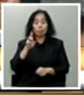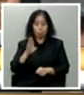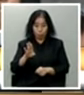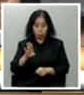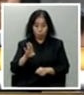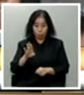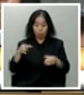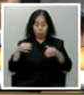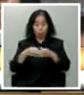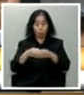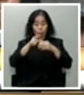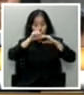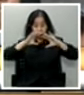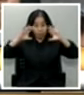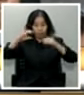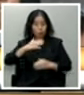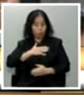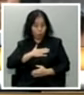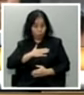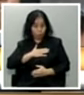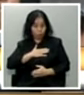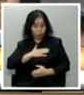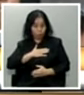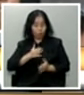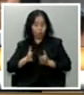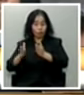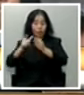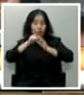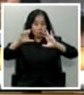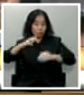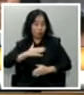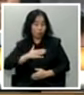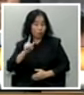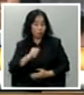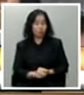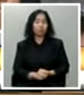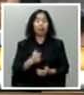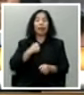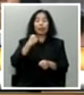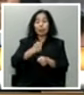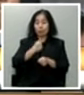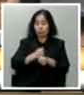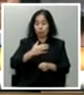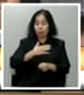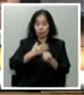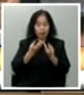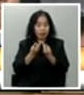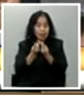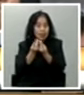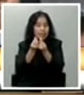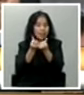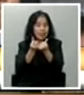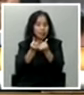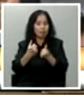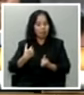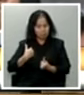วิปรัฐบาลในครั้งนี้ต้องเรียนท่านประธานว่าเราก็ทำด้วยความละเอียดรอบคอบแล้วเราก็เ